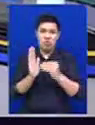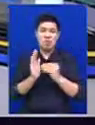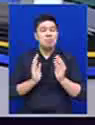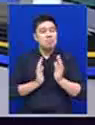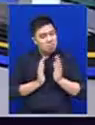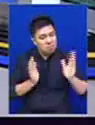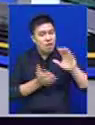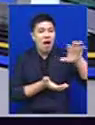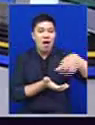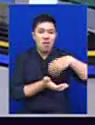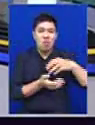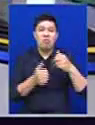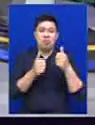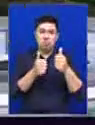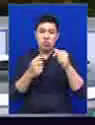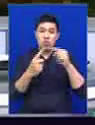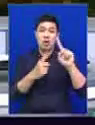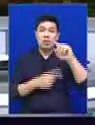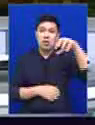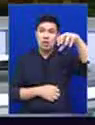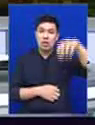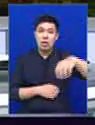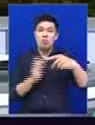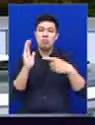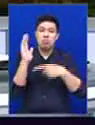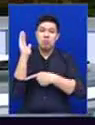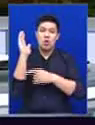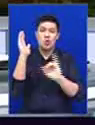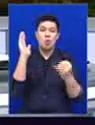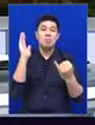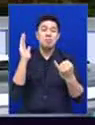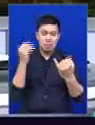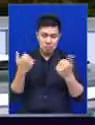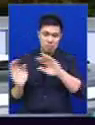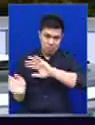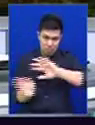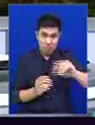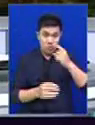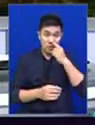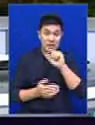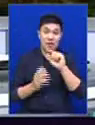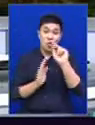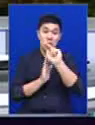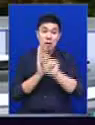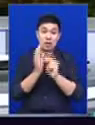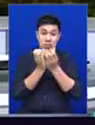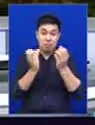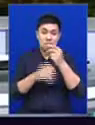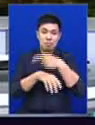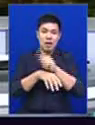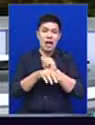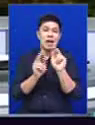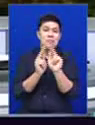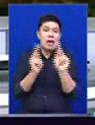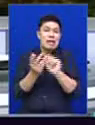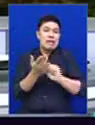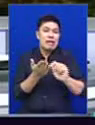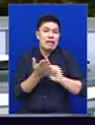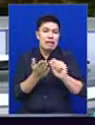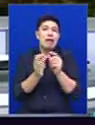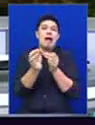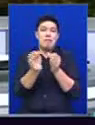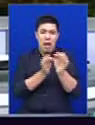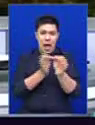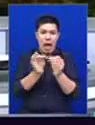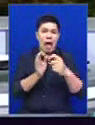ครับคุณภัทราพรครับก็รายงานสดจากประจวบคีรีขันธ์นะครับ ค่ะยังอยู่ในเรื่องของร่างรัฐธรรมนูญนะคะทางด้านประธานกรรมการร่างรัฐธรรมนูญก็ชี้แจง